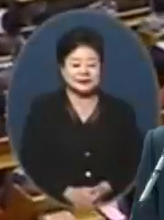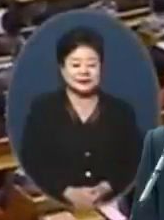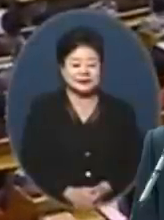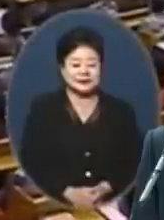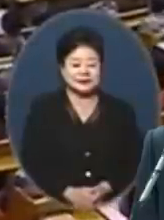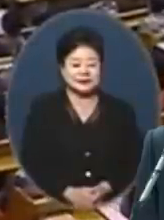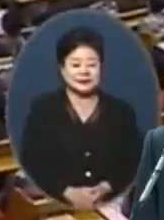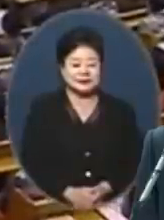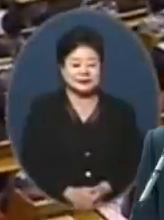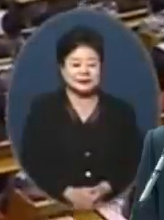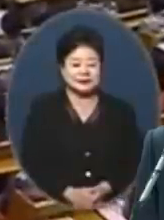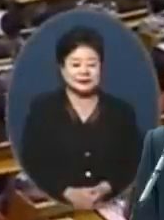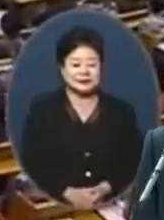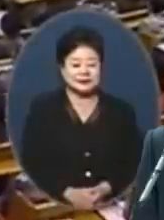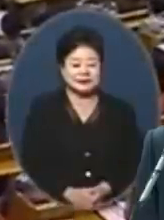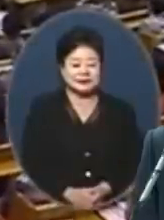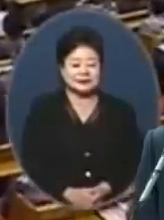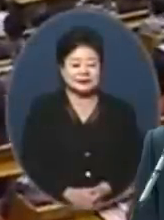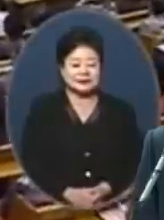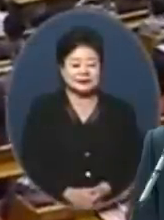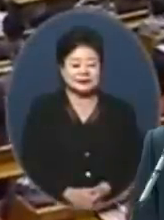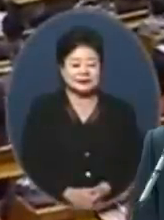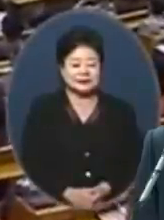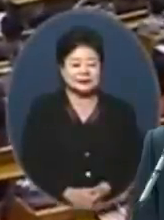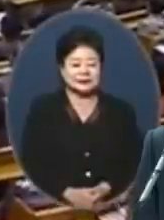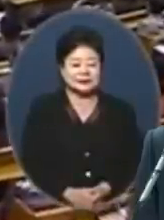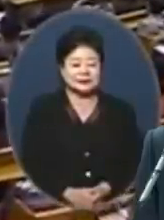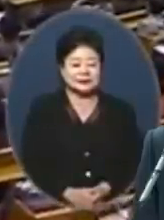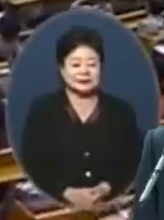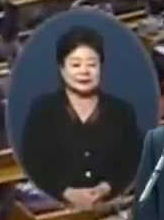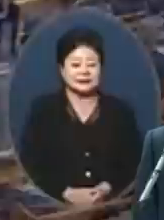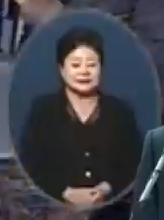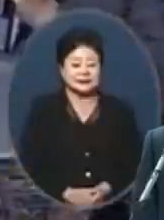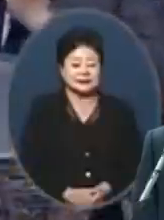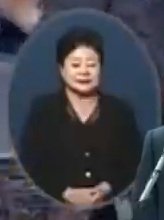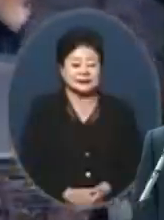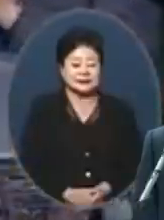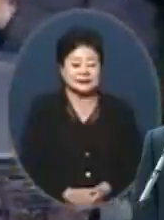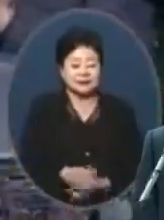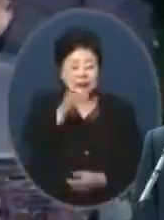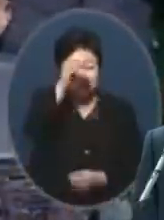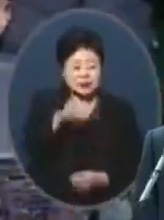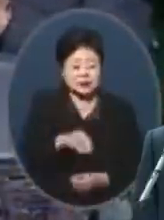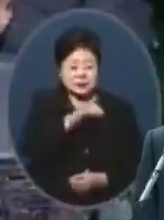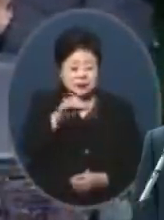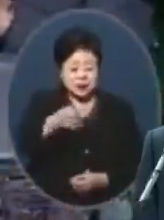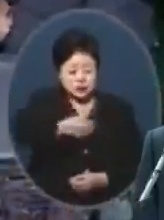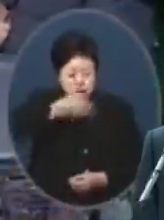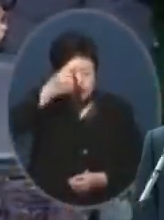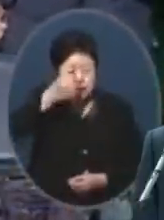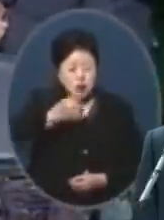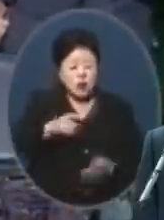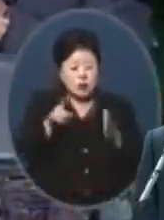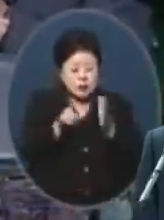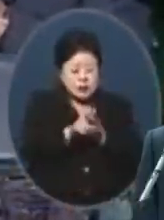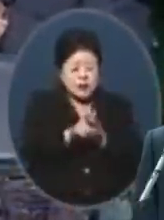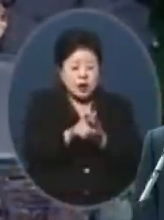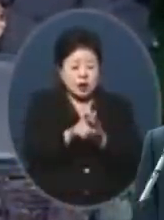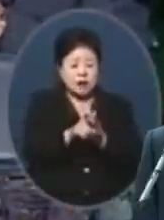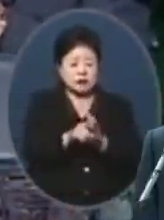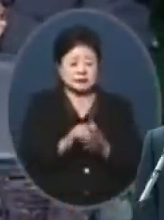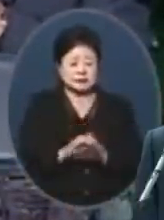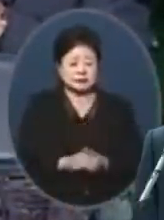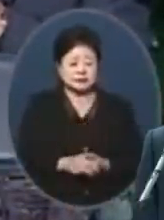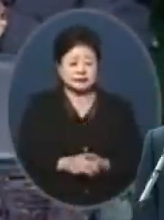then His grace and His amazing grace will come upon you. 우리는 십자가를 꿈꾸고 믿으며